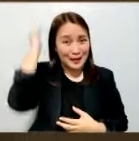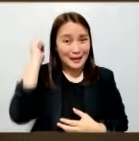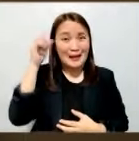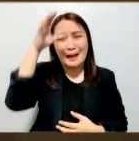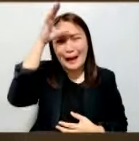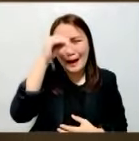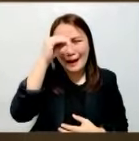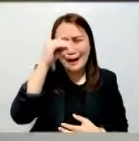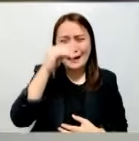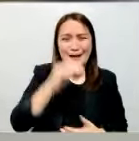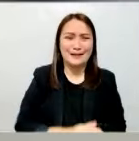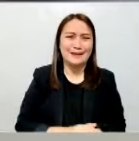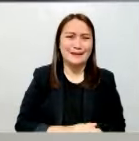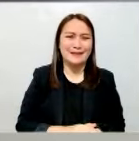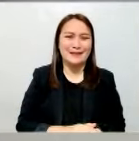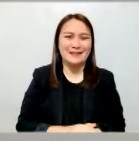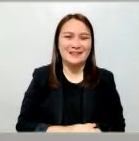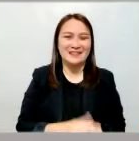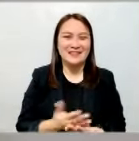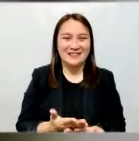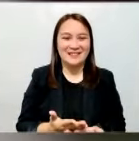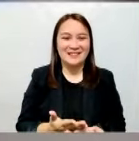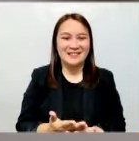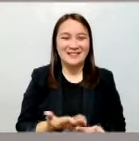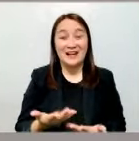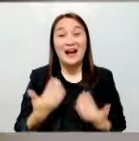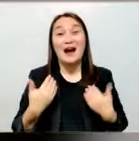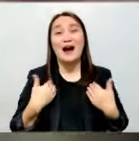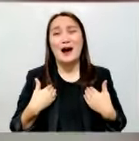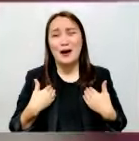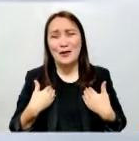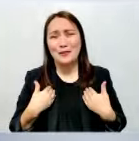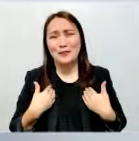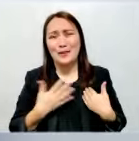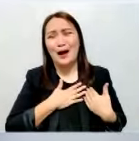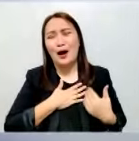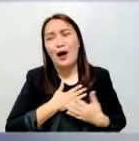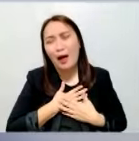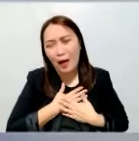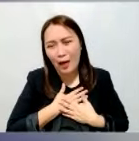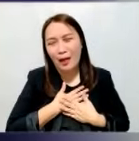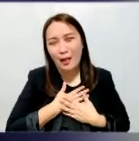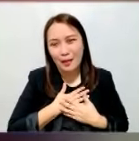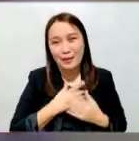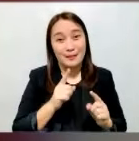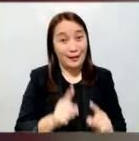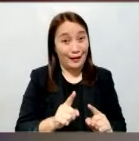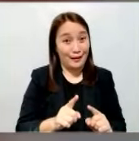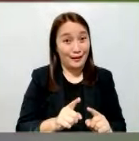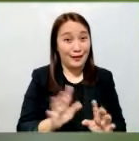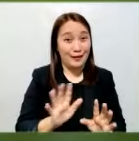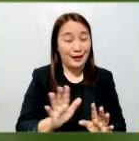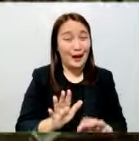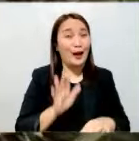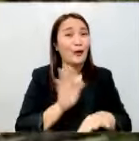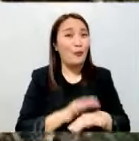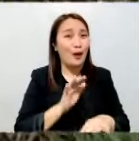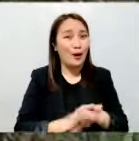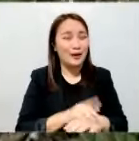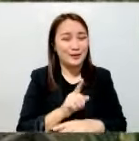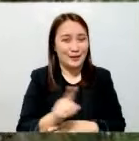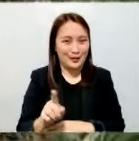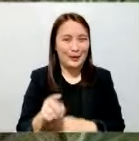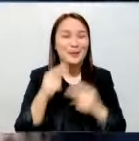Magdalena Fox! Ayan, sa mga may sakit sa puso dyan, huwag niyong sabihin, di kayo naabisuhan! Nagbabalita mula